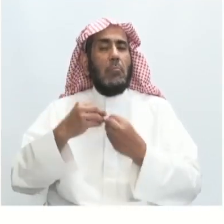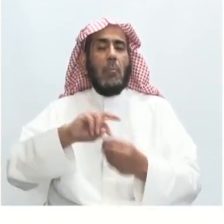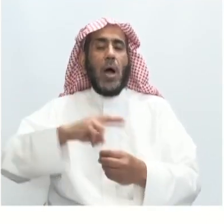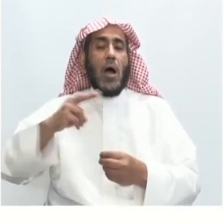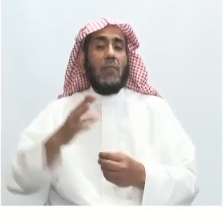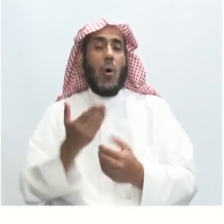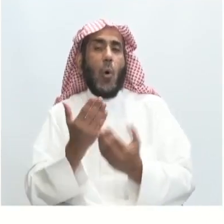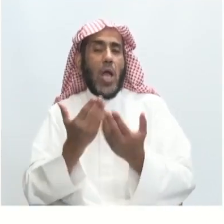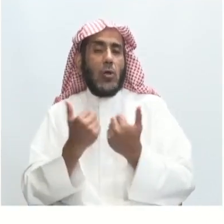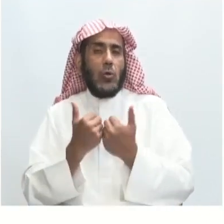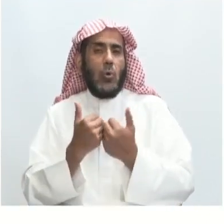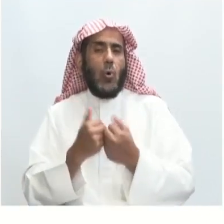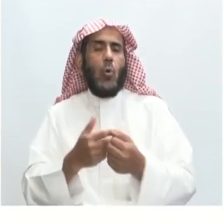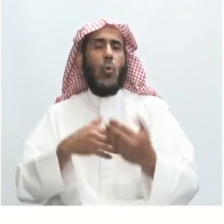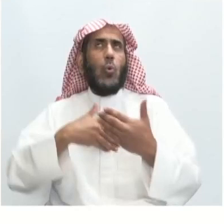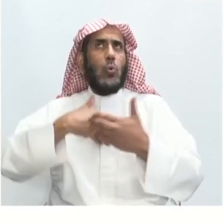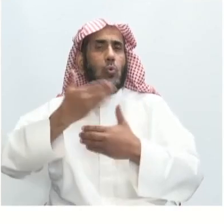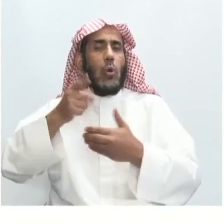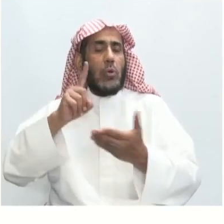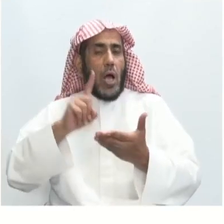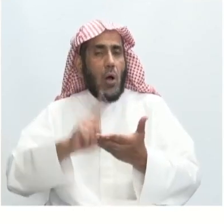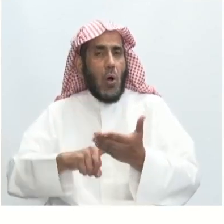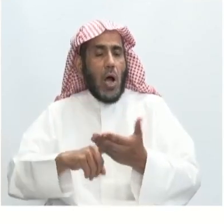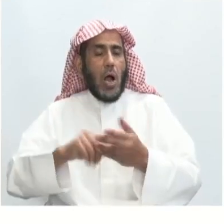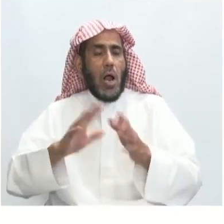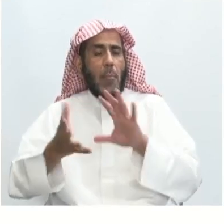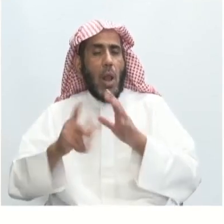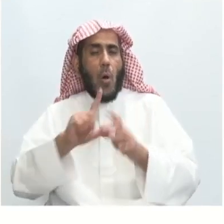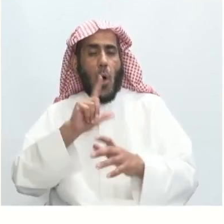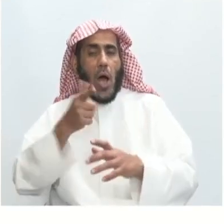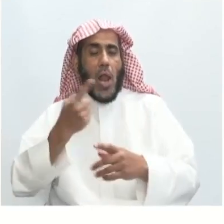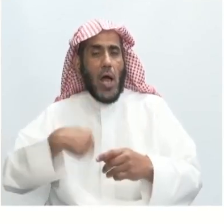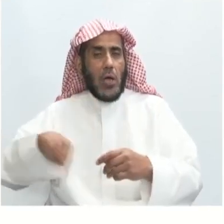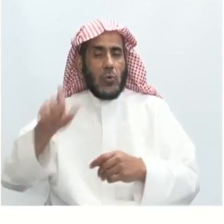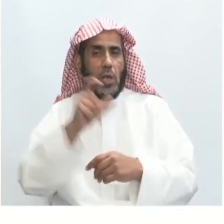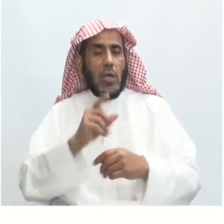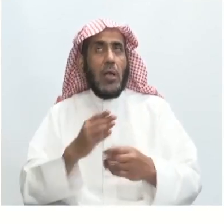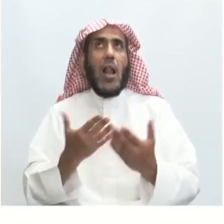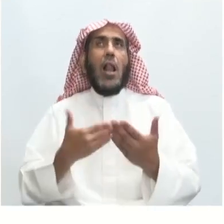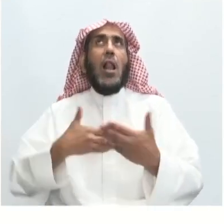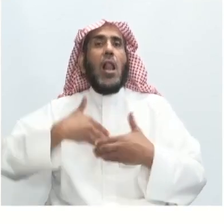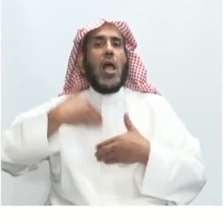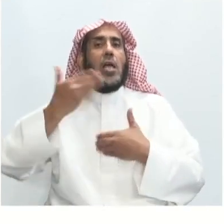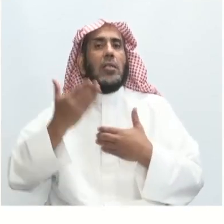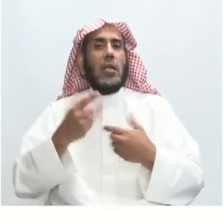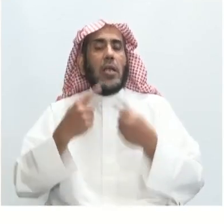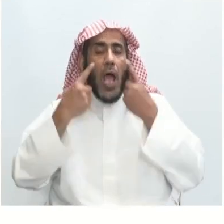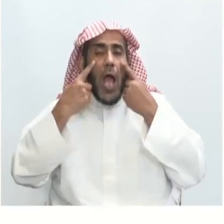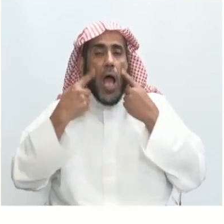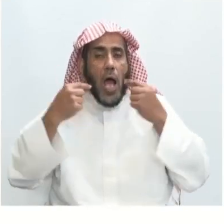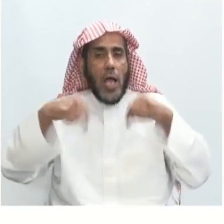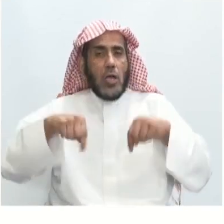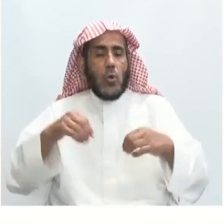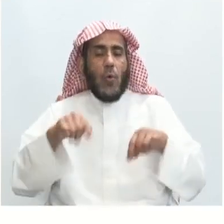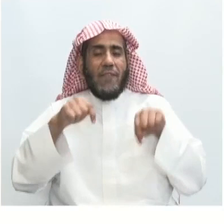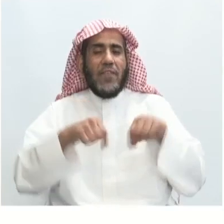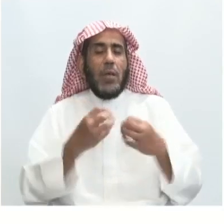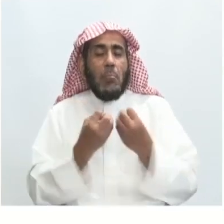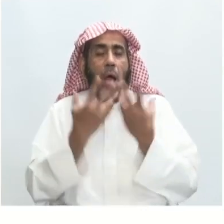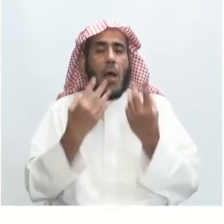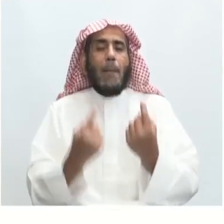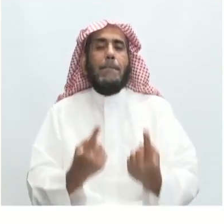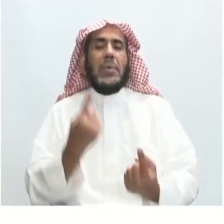ماء فهو يطلب حصولها وتحققها كما لو قال احدنا ليتني اعيش في مزرعه او